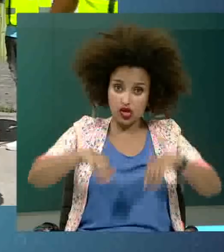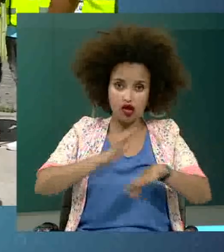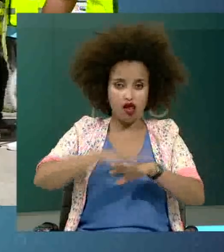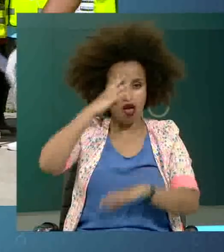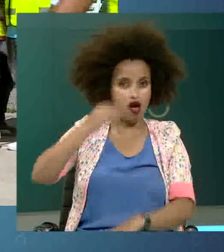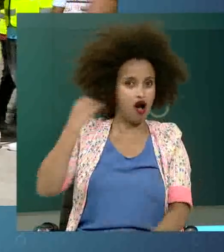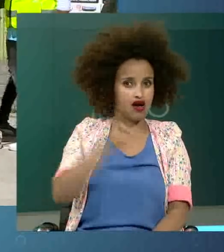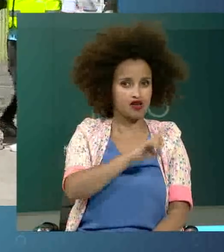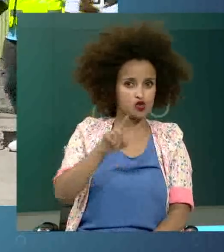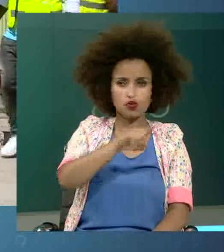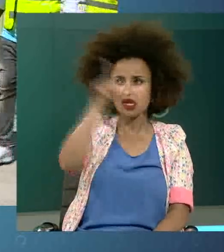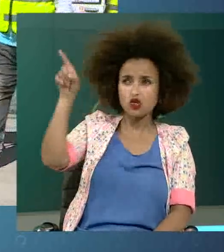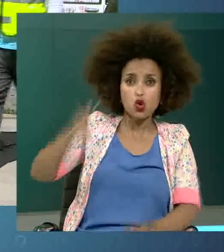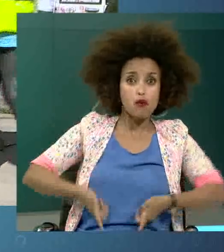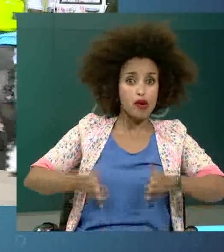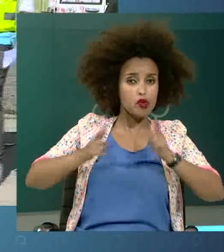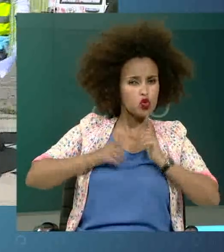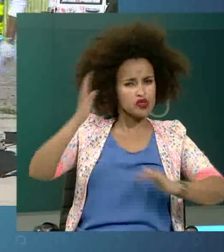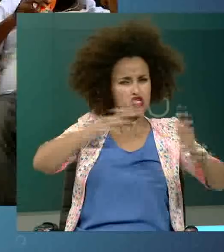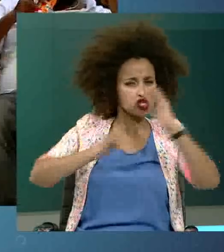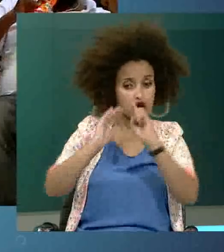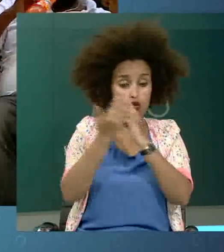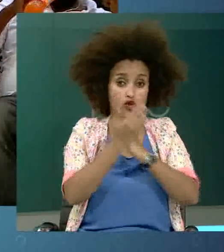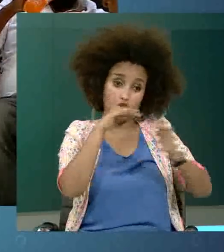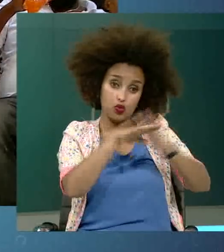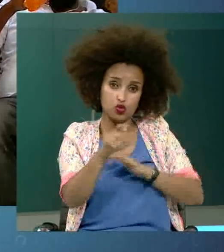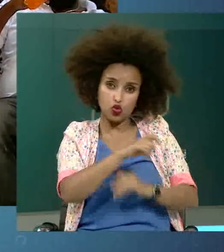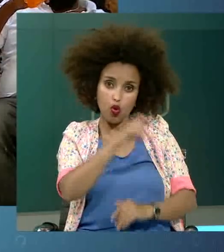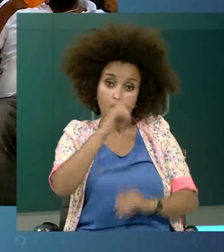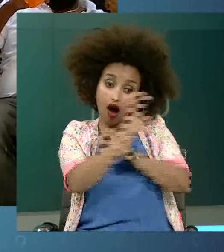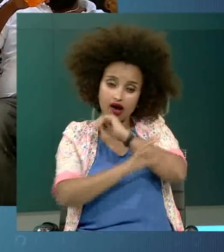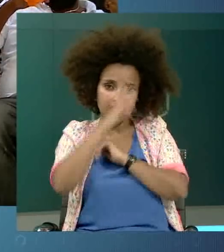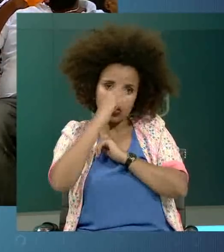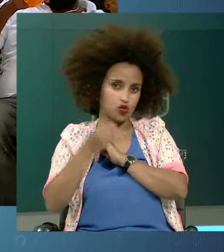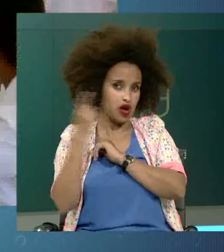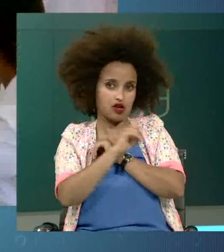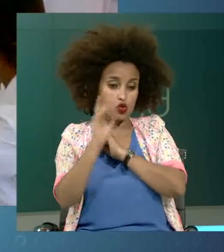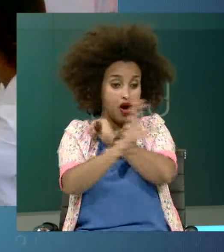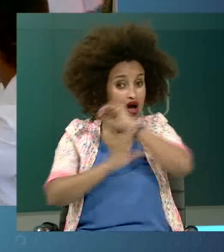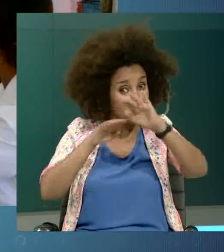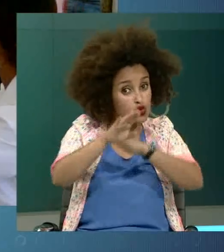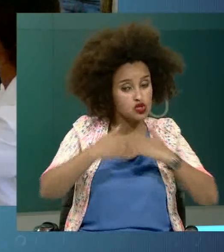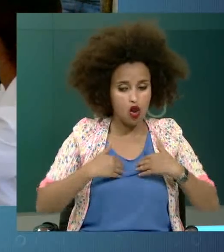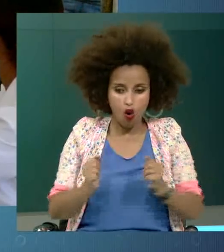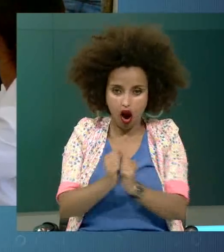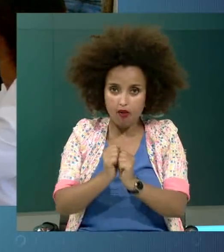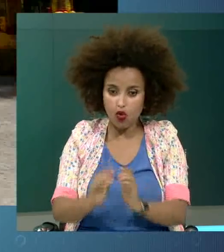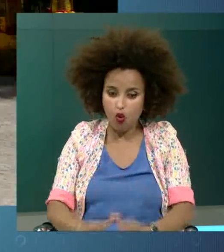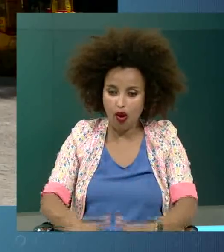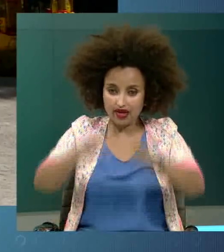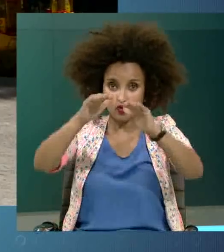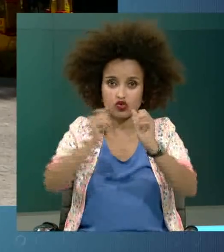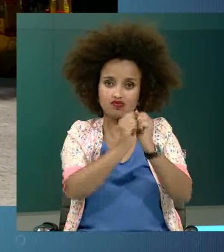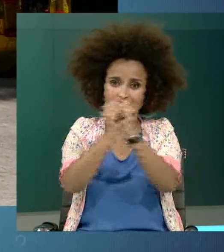አልተውም እነሱ እዚያ ባሉበት አስቸጋሪ ሁኔታ ላይ ሆነው ሀገራቸውን አረሱም በአገር ቤት ካሉ አብሮ አደጎቻቸው ጋር በጋራ